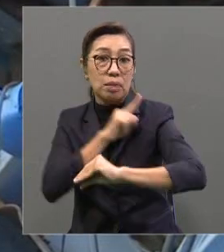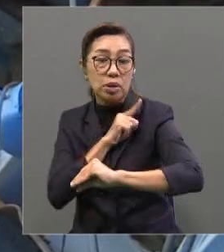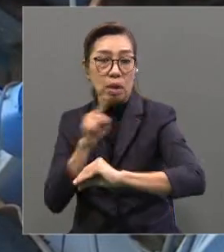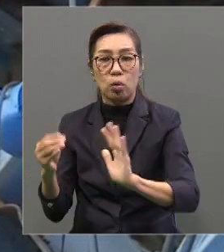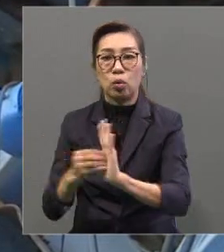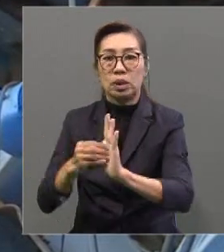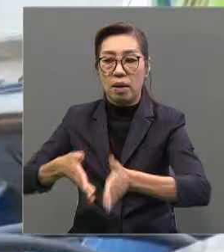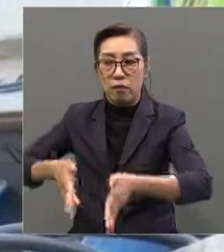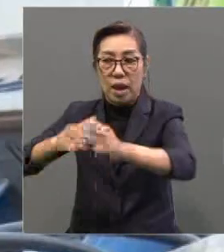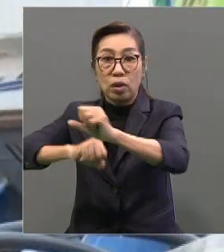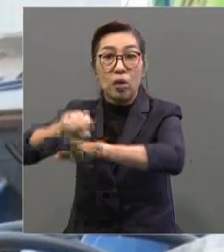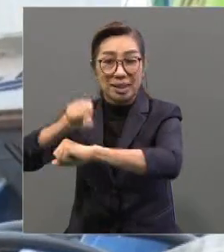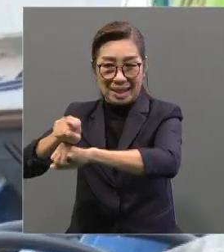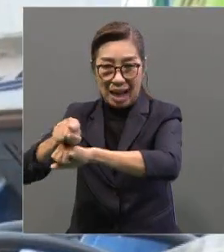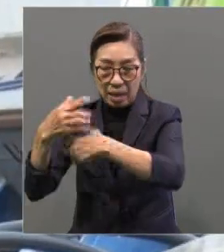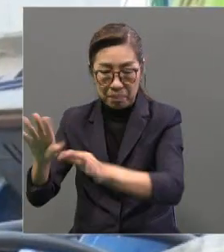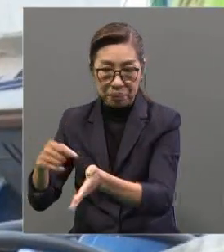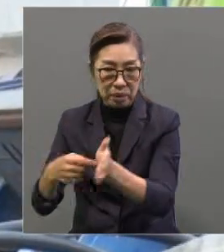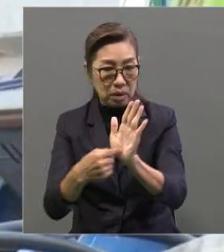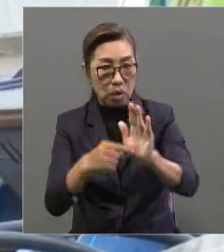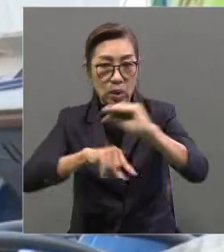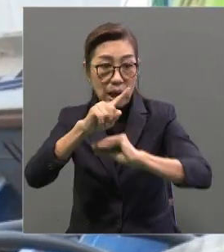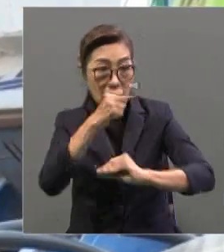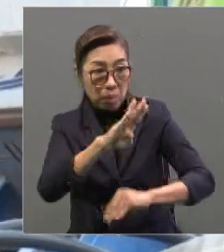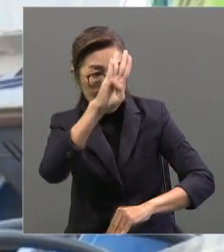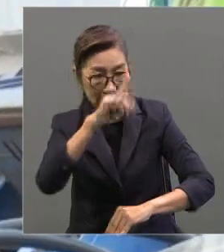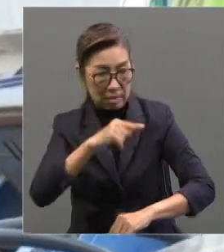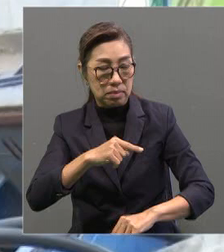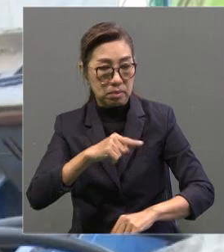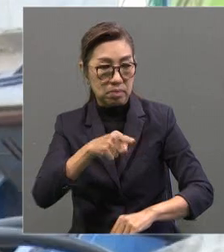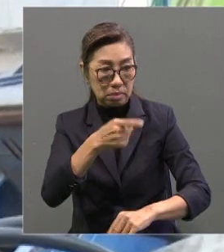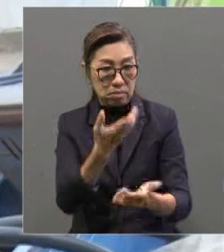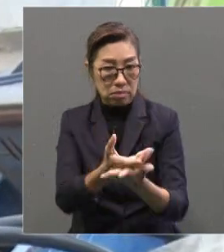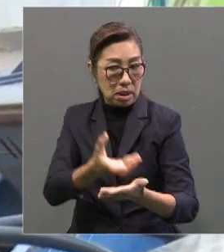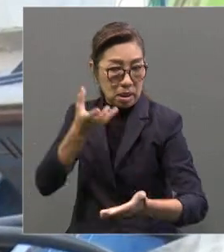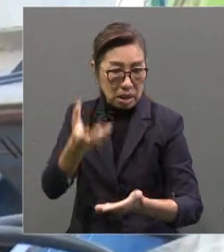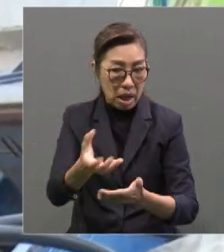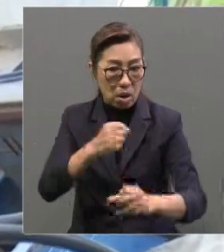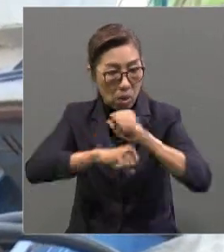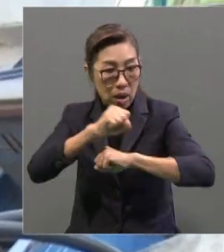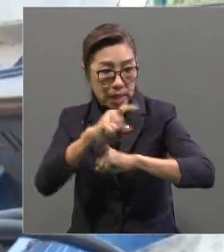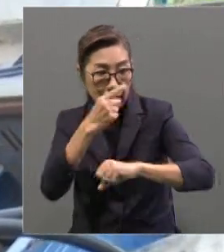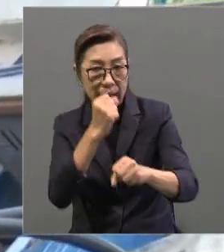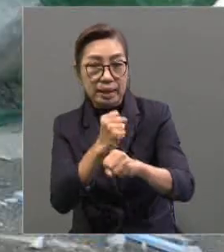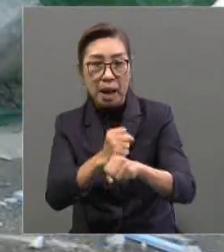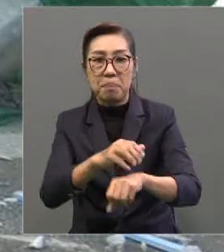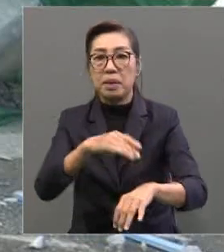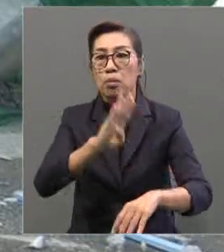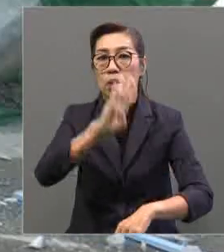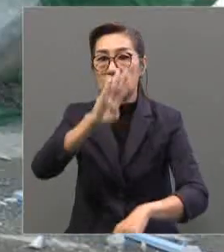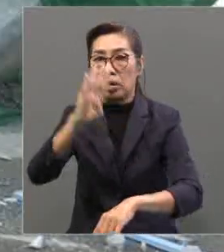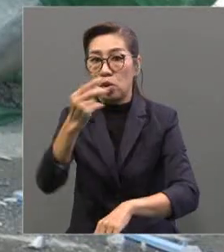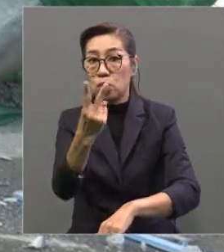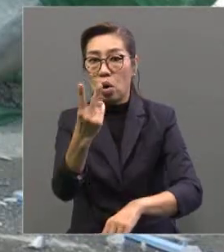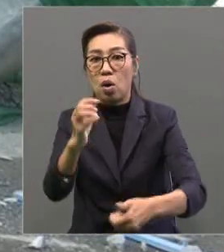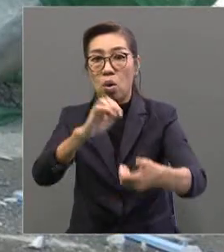เสนอก็ต้องเสนอให้แหละบริษัทที่จะเข้ามาในการก่อสร้างเนี่ยเป็นลักษณะของ Joint Venture ก็เป็น2บริษัทด้วยกันก็คือบริษั